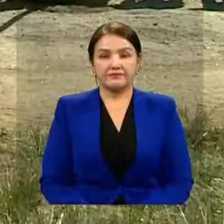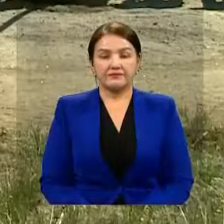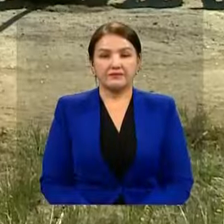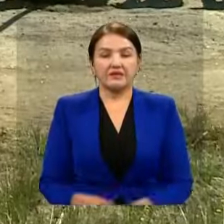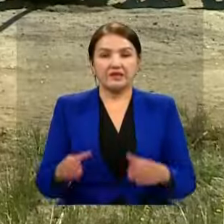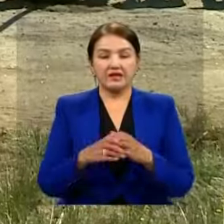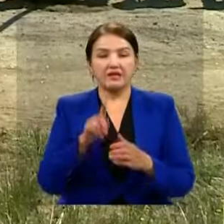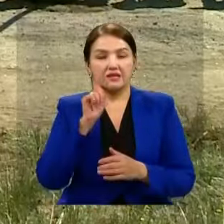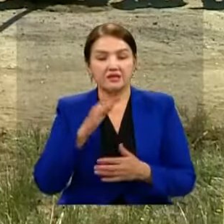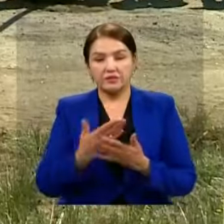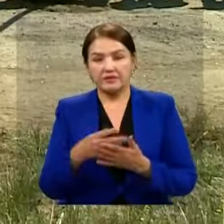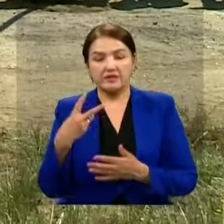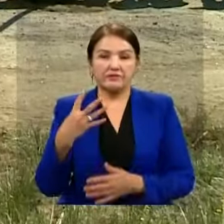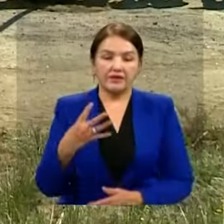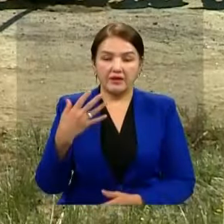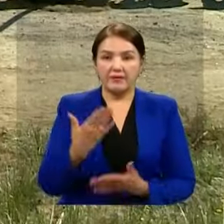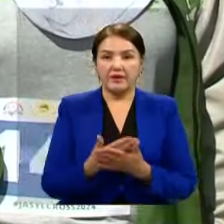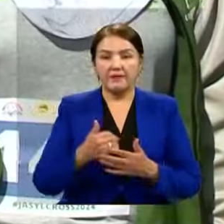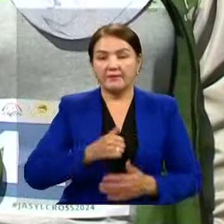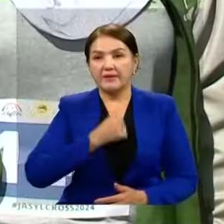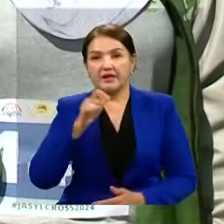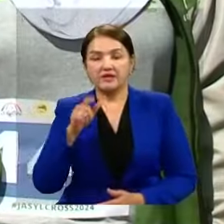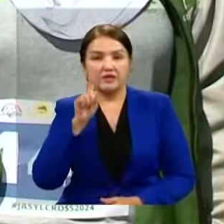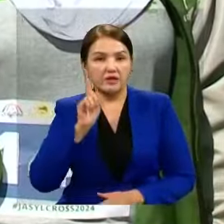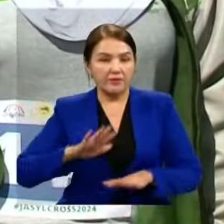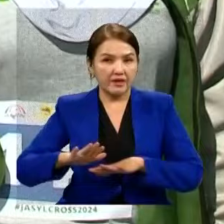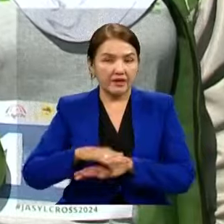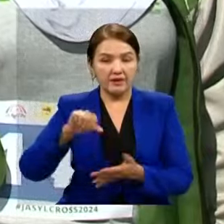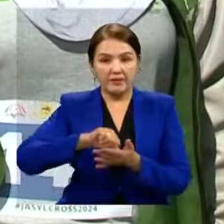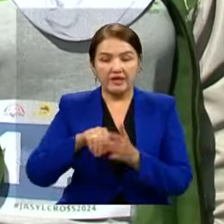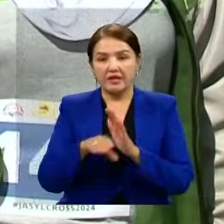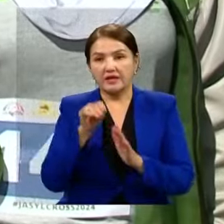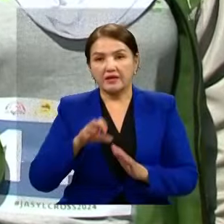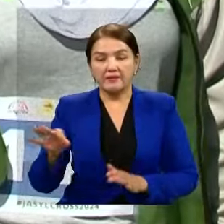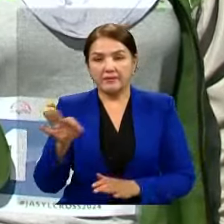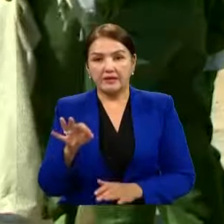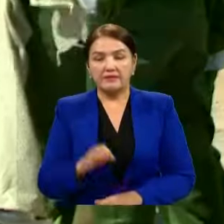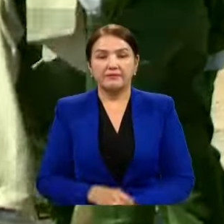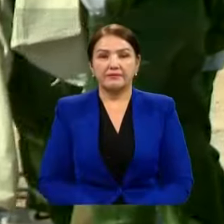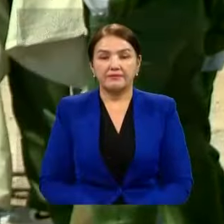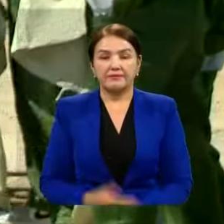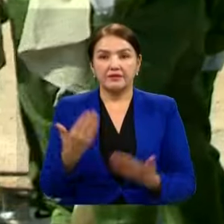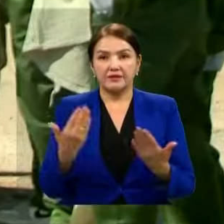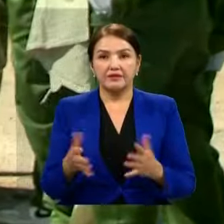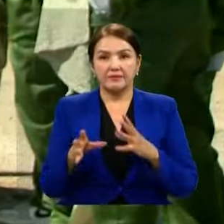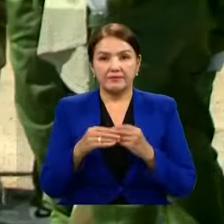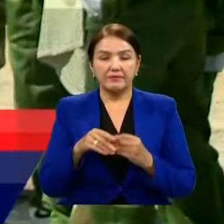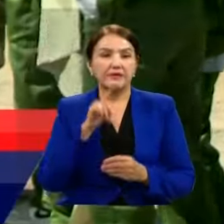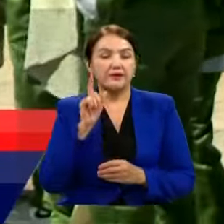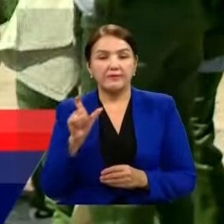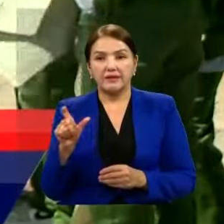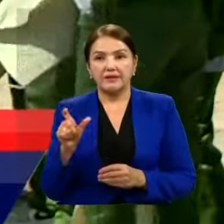В акции «Жасыл Кросс 2024» помимо бойцов отряда «Жасыл Гель» приняли участие депутаты областного маслихата. Сегодня вместе с